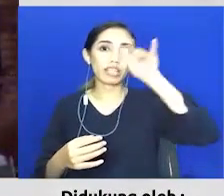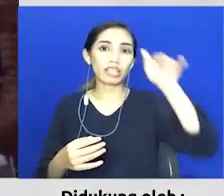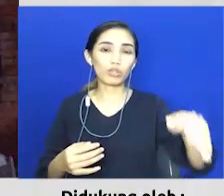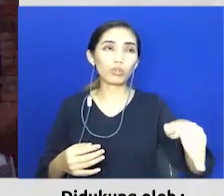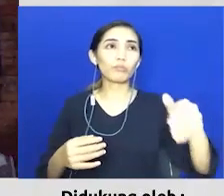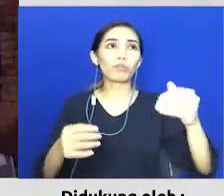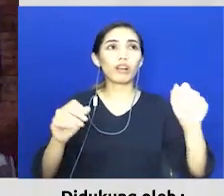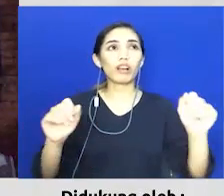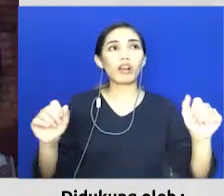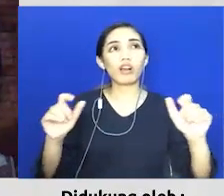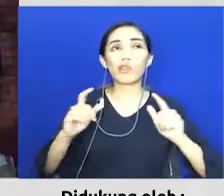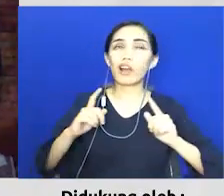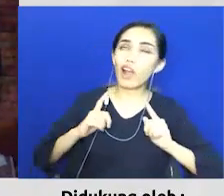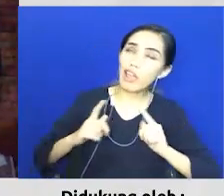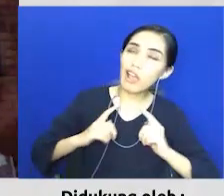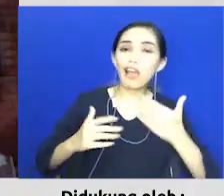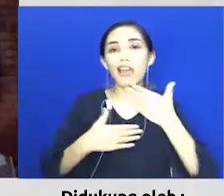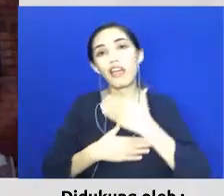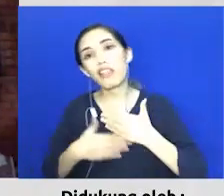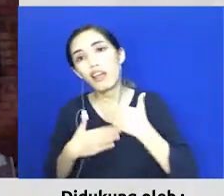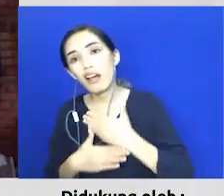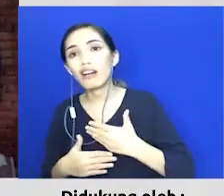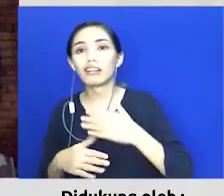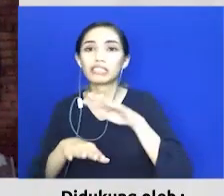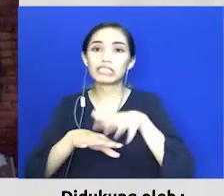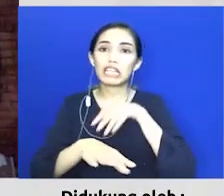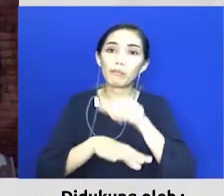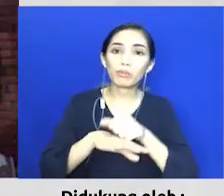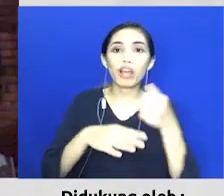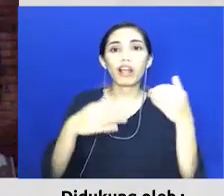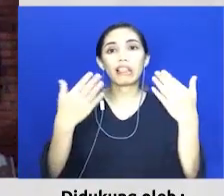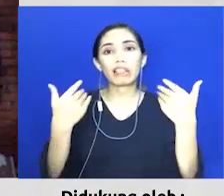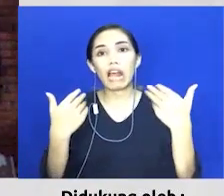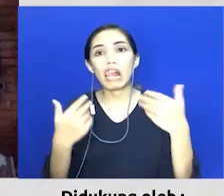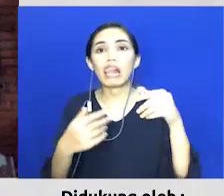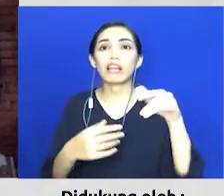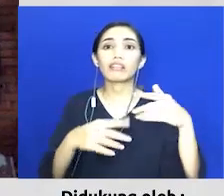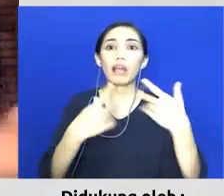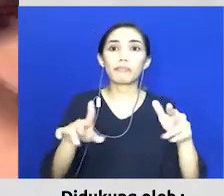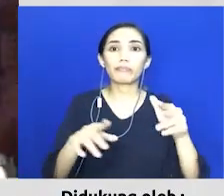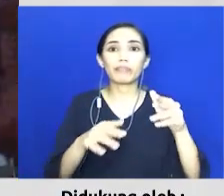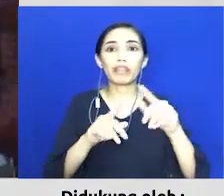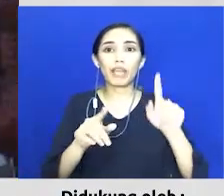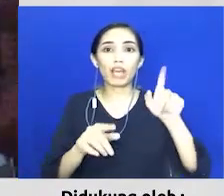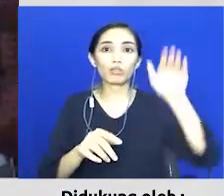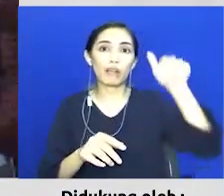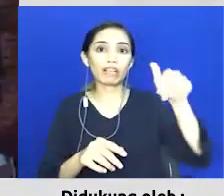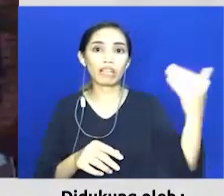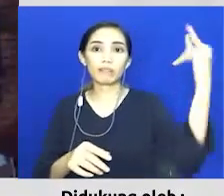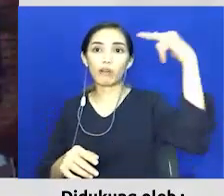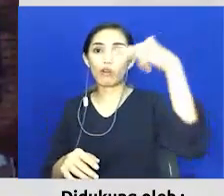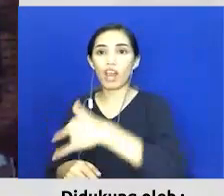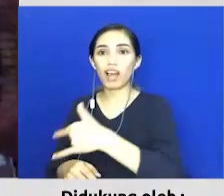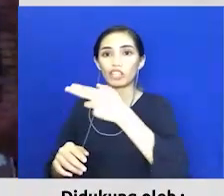pulang gitu karena orang tuanya wafat gitu. Jadi itu terjadi di masa-masa sebenarnya Indonesia sedang